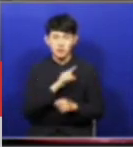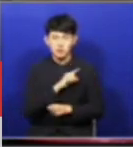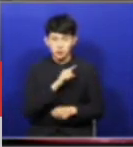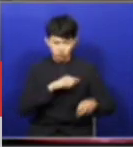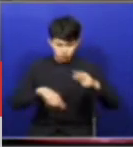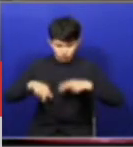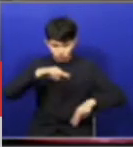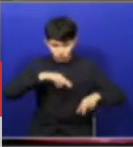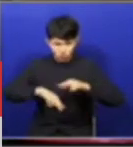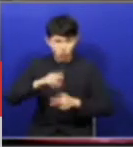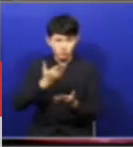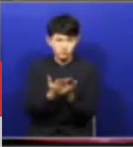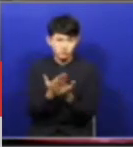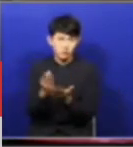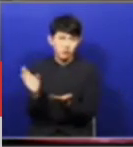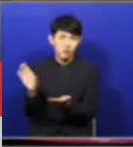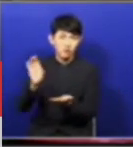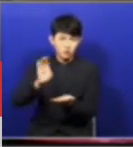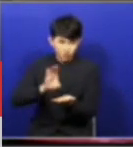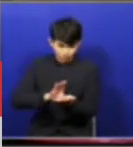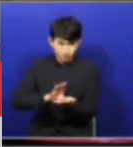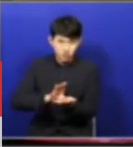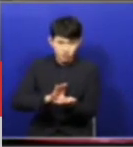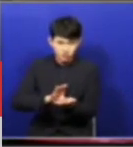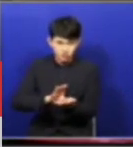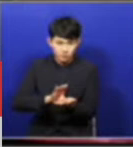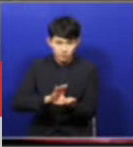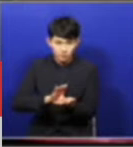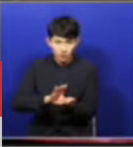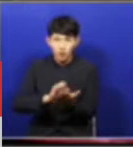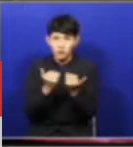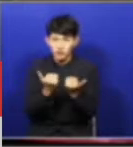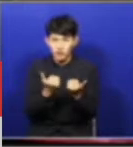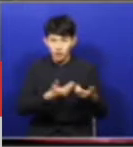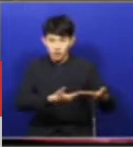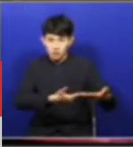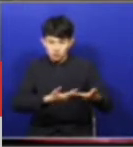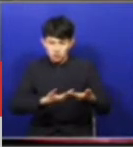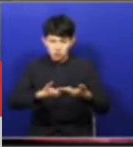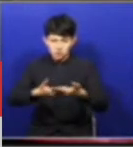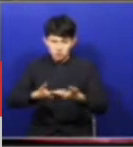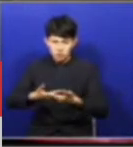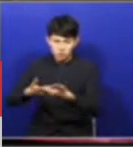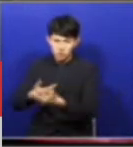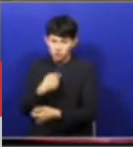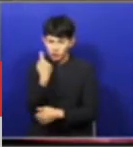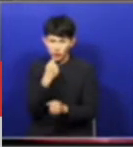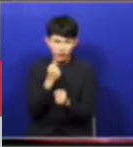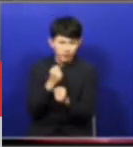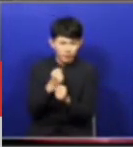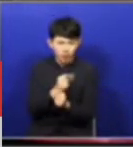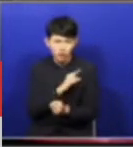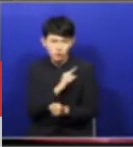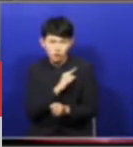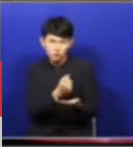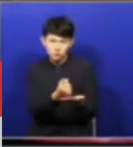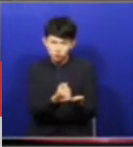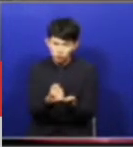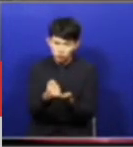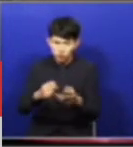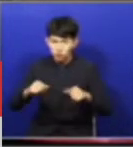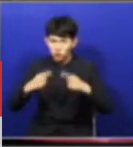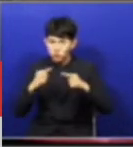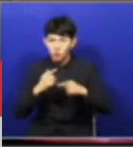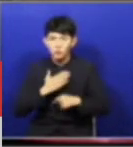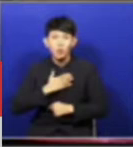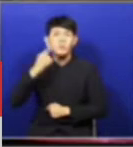จสอบกองทุนแห่งนี้แล้วก็ได้เชิญผู้ที่เกี่ยวข้องมาหลายครั้งจะรู้ความดีท่านประธาน